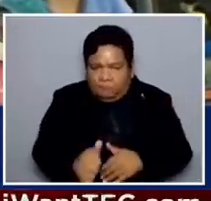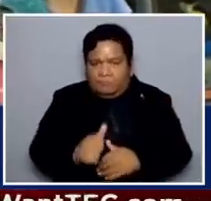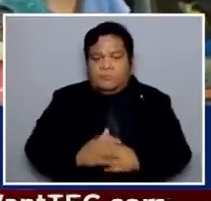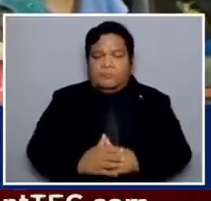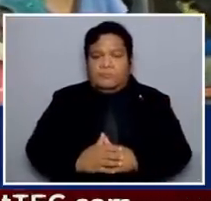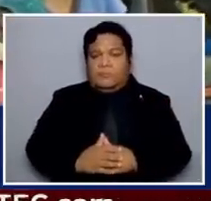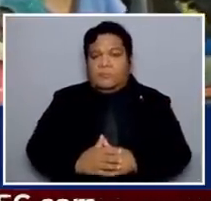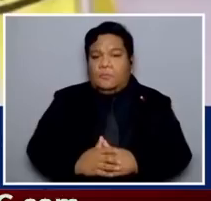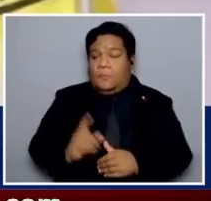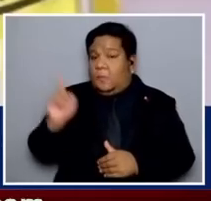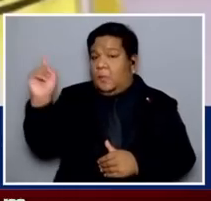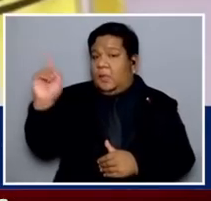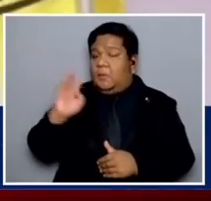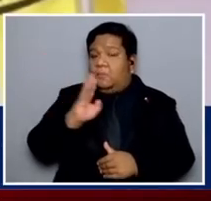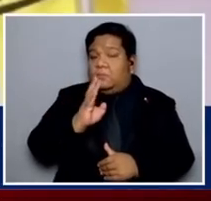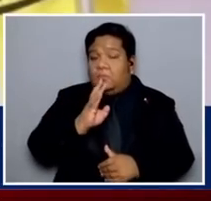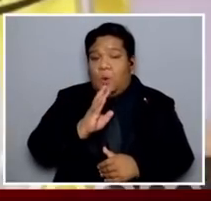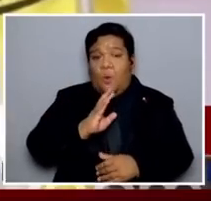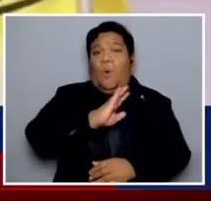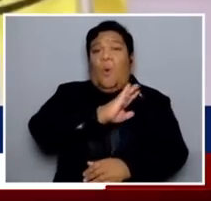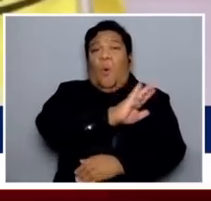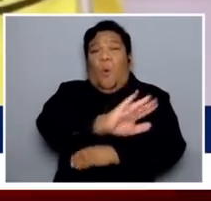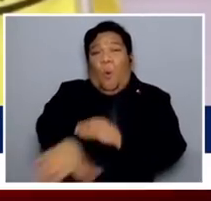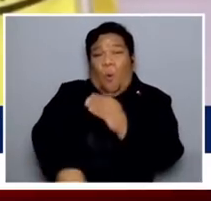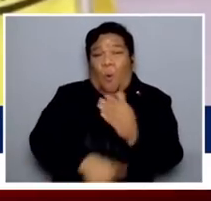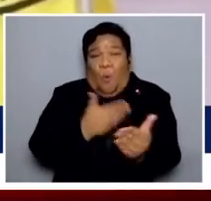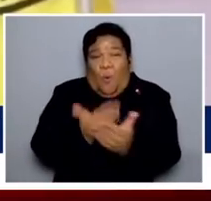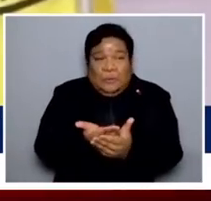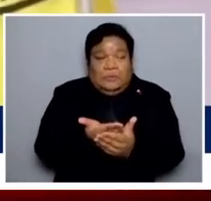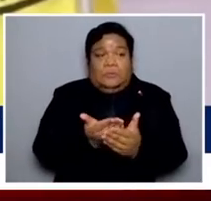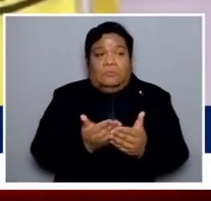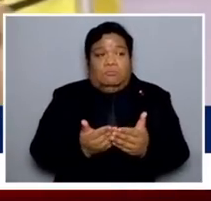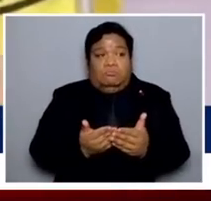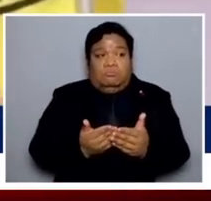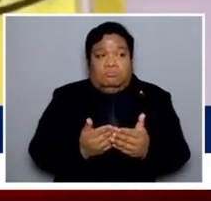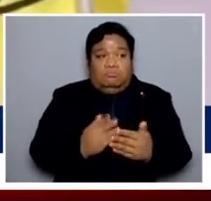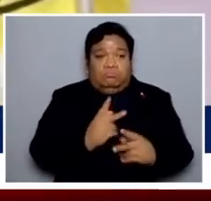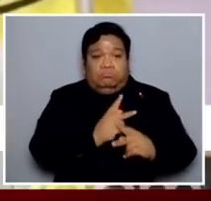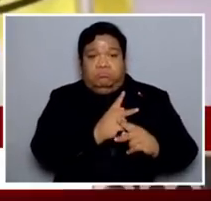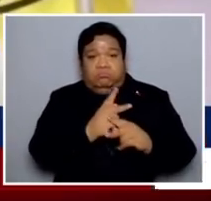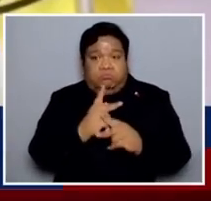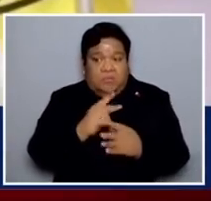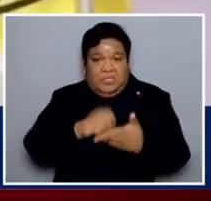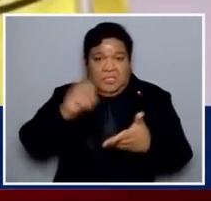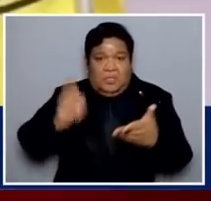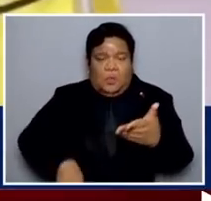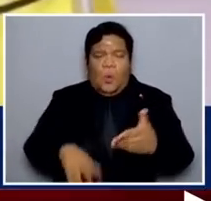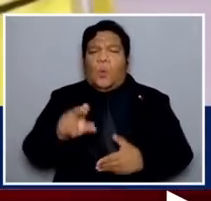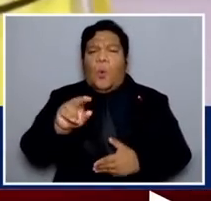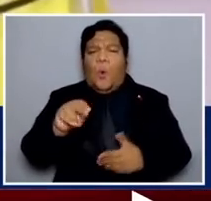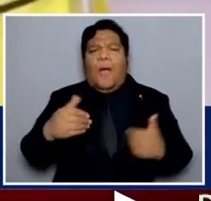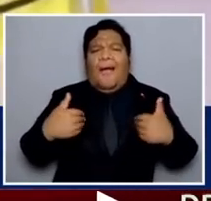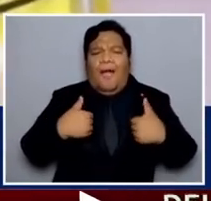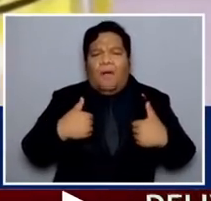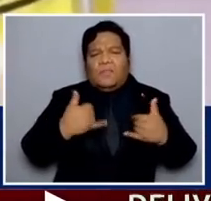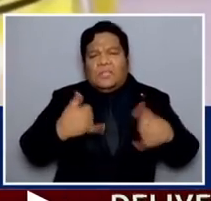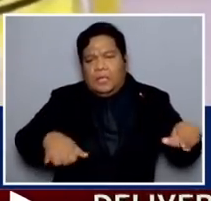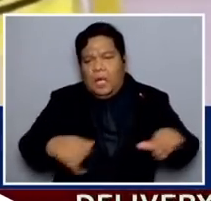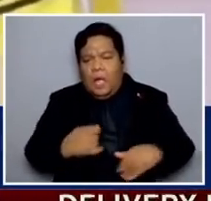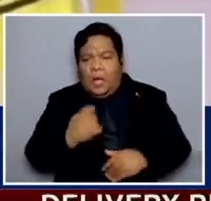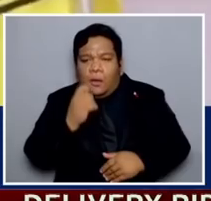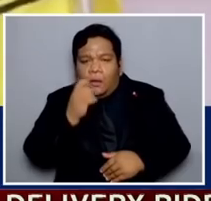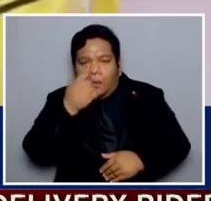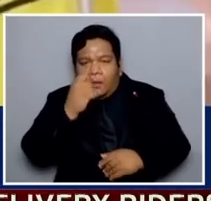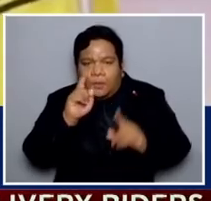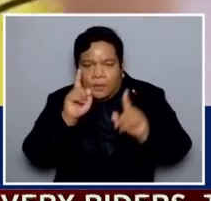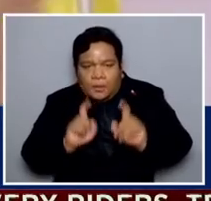natin tinanggal lahat ng ating mga safety nets. Meron pa rin po tayo na pre-departure test nila. Meron pa rin po